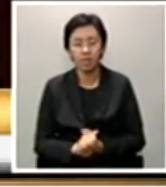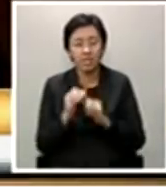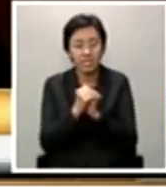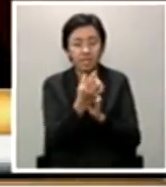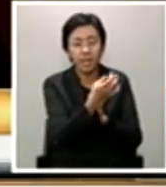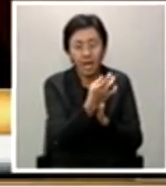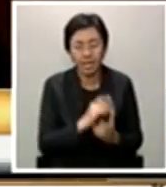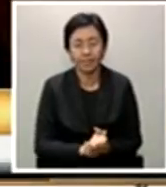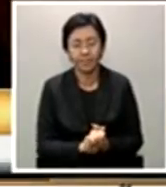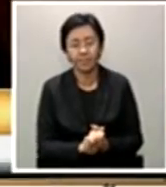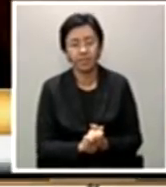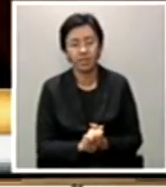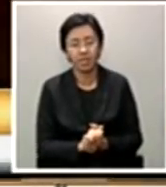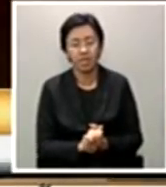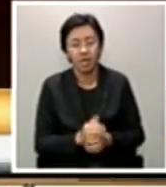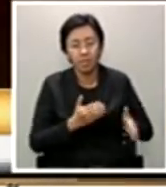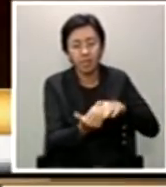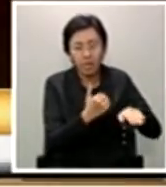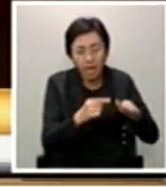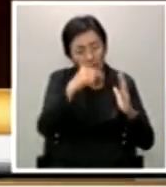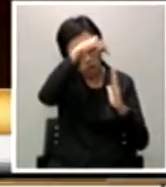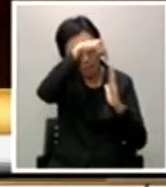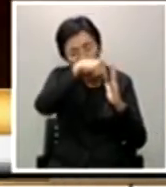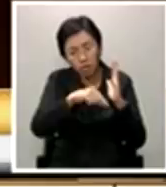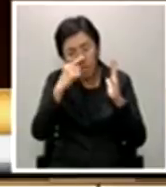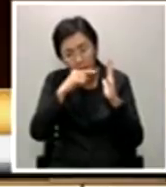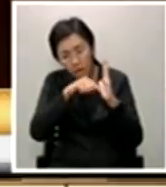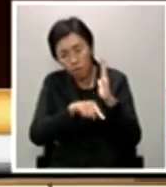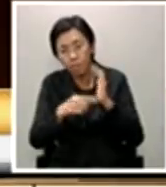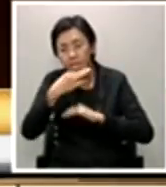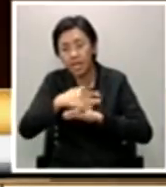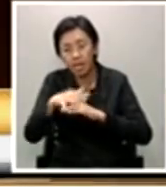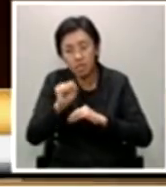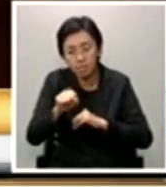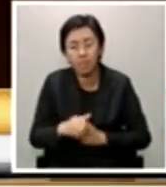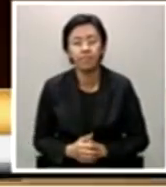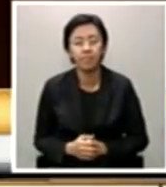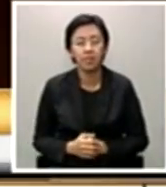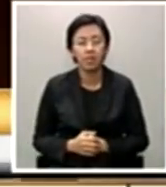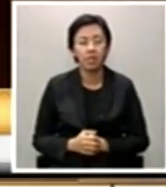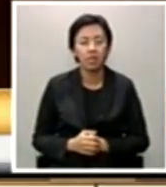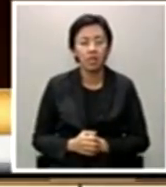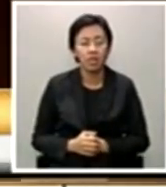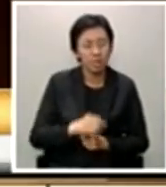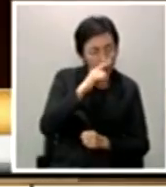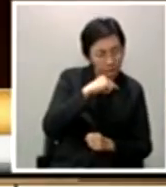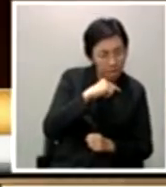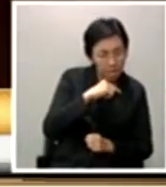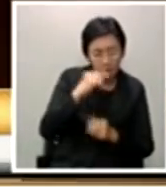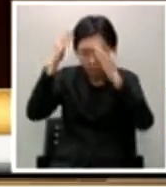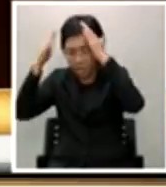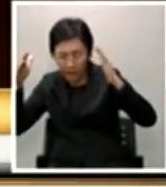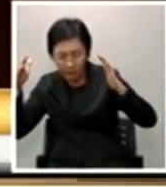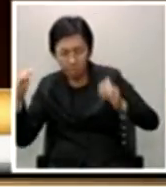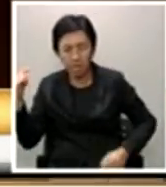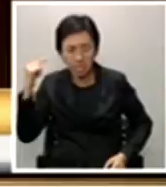มยังไงก็ต้องผ่านประเทศไทยลงทะเลใช่ไหมแล้วคุณเชื่อใจไทยมากกว่าหรือว่าเวียดนามมากกว่